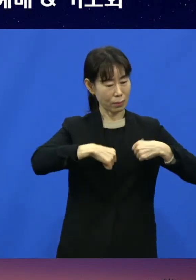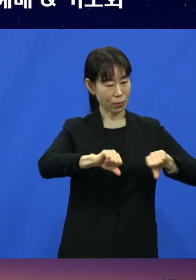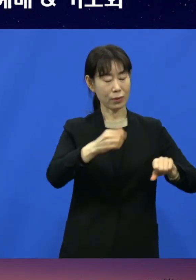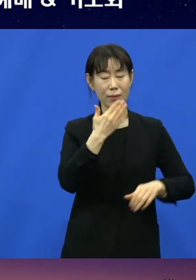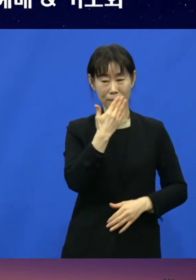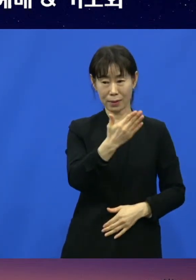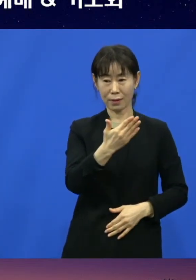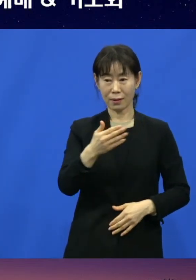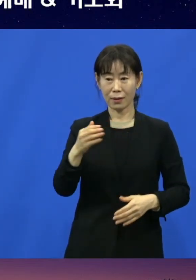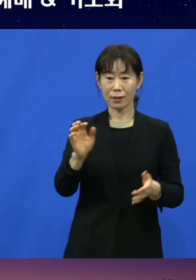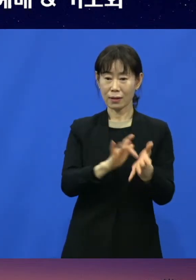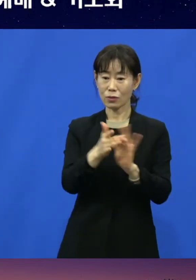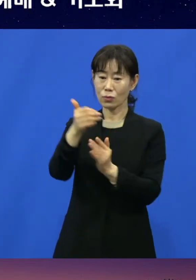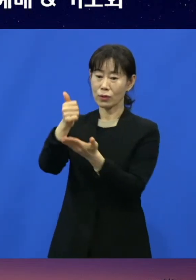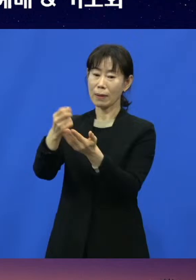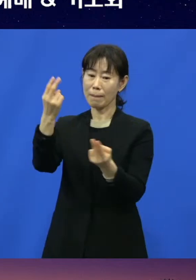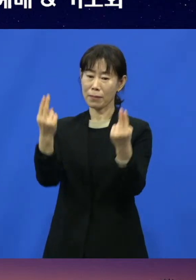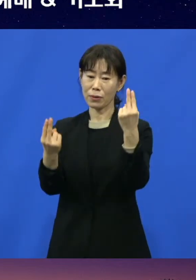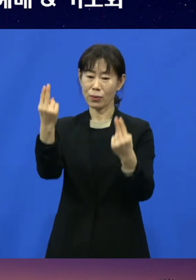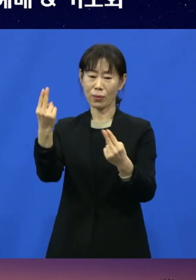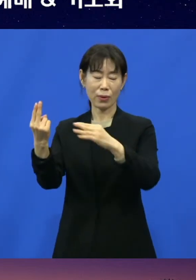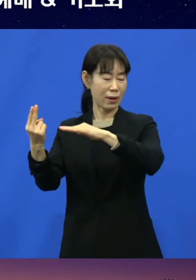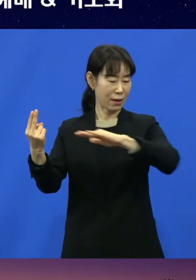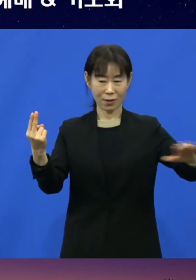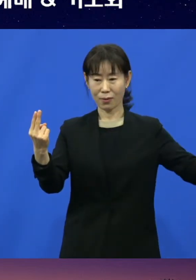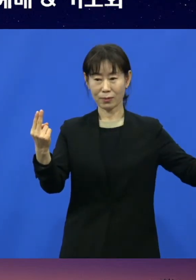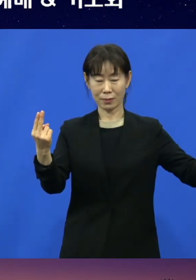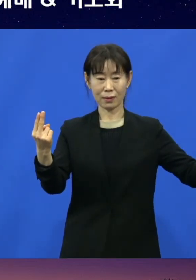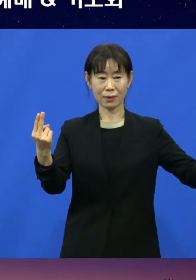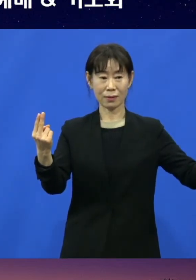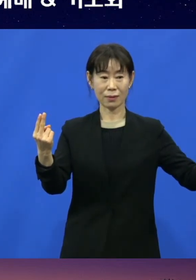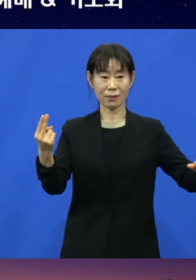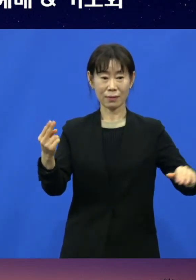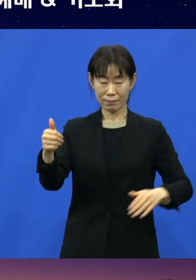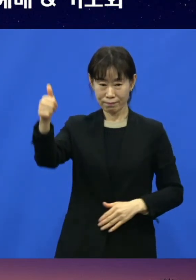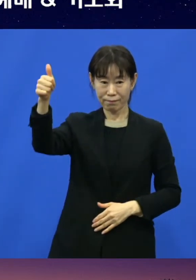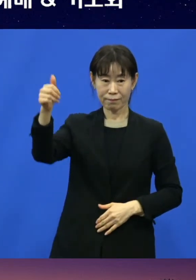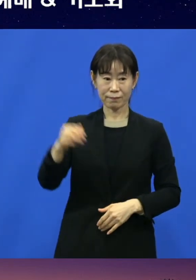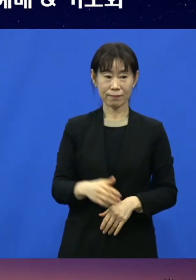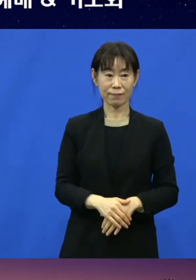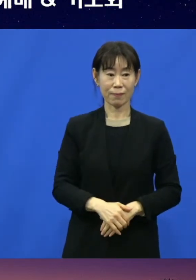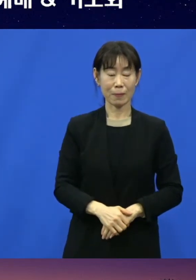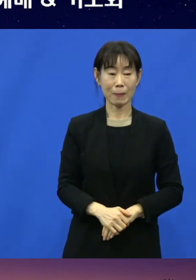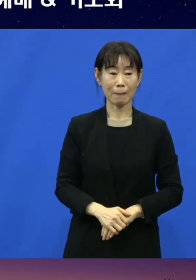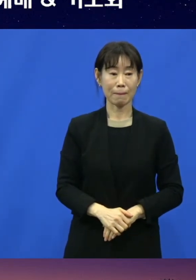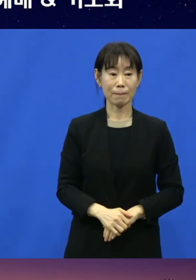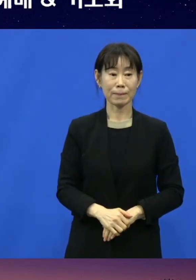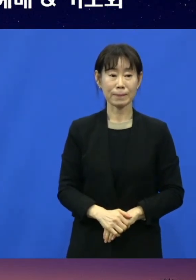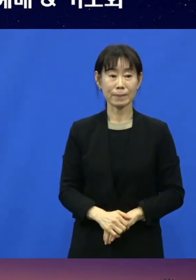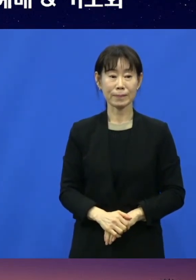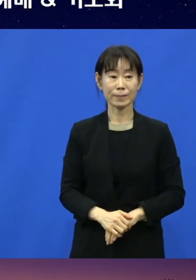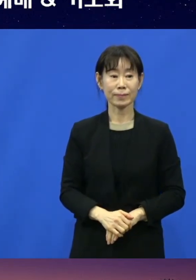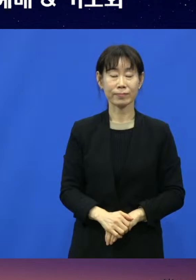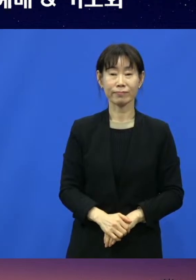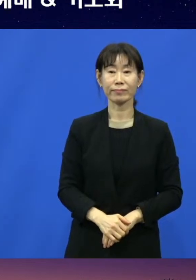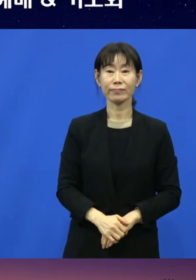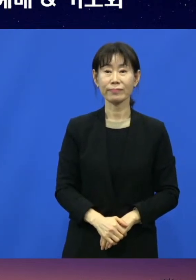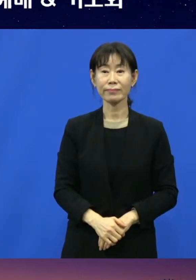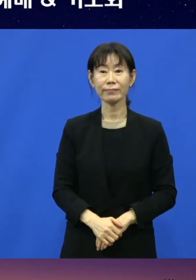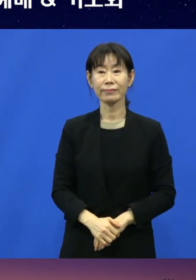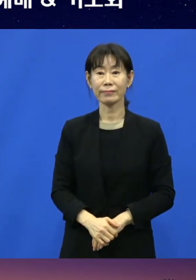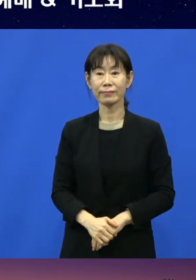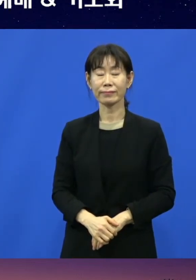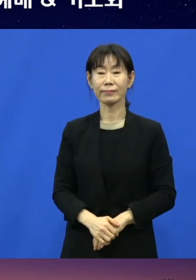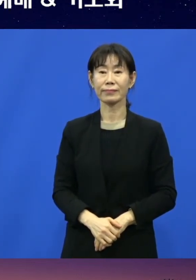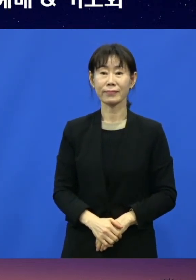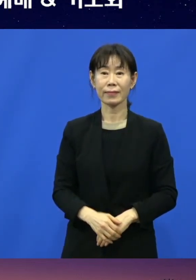예수와 비교할 수 있는 것은 아무것도 없다. 그런 분은요 오늘 여러분들이 다 그렇게 되기를